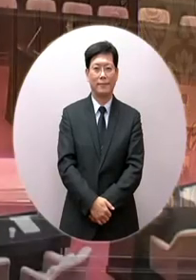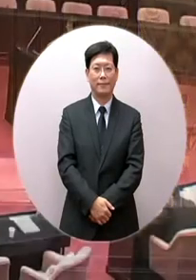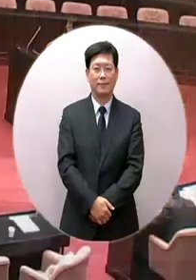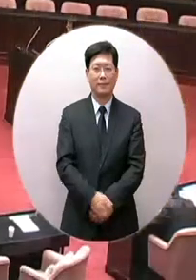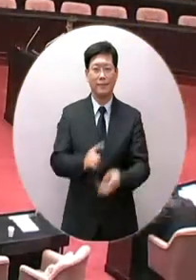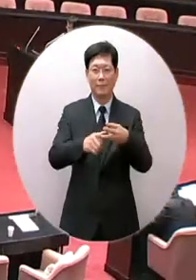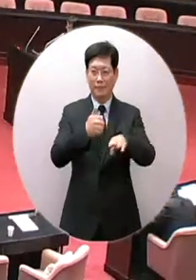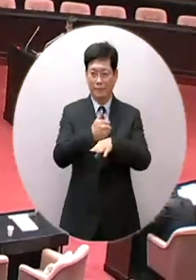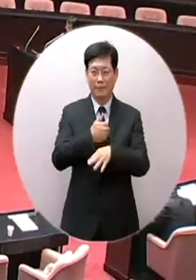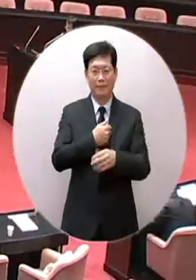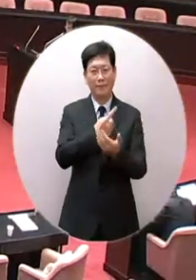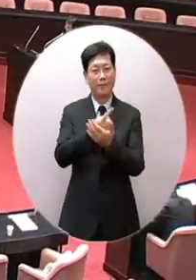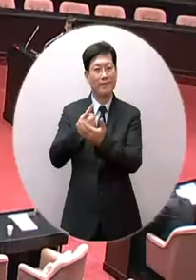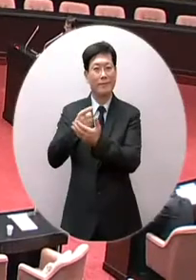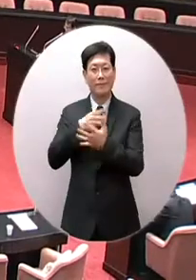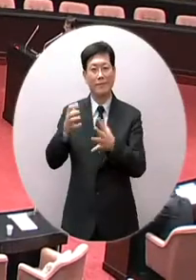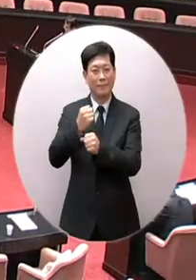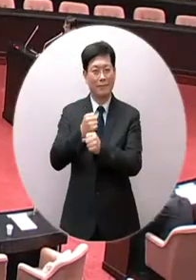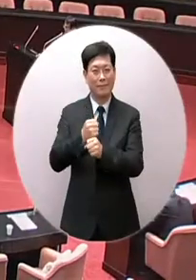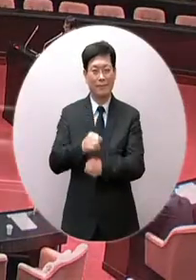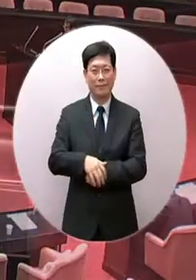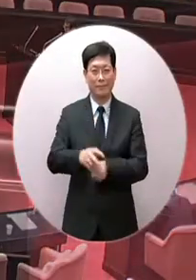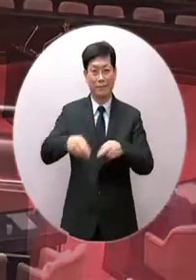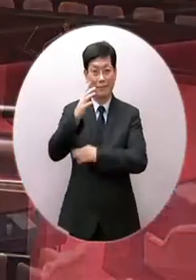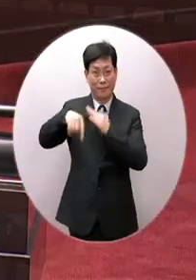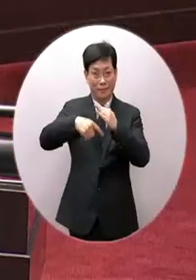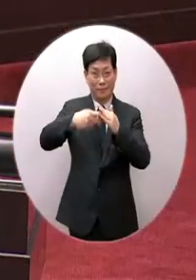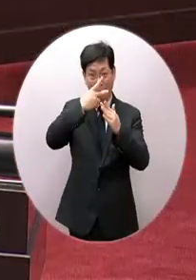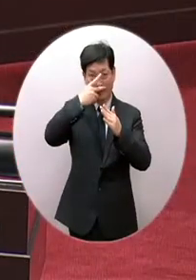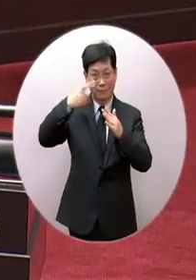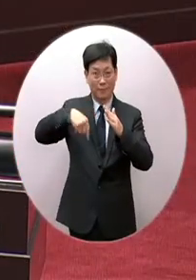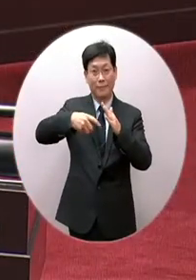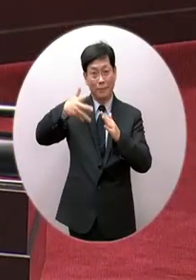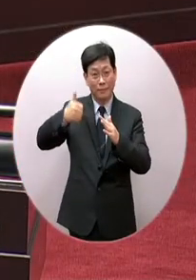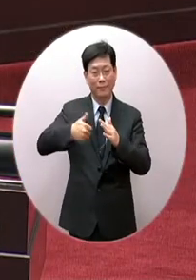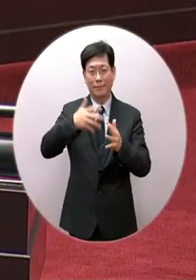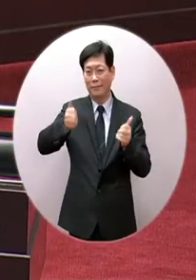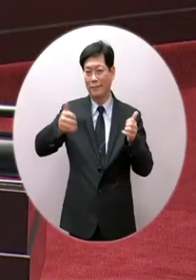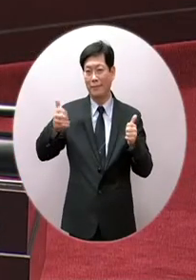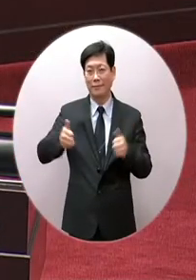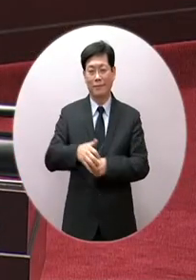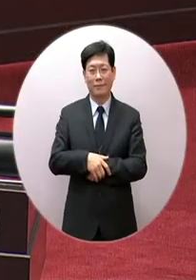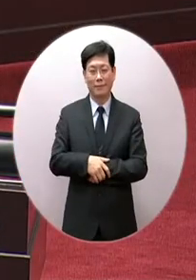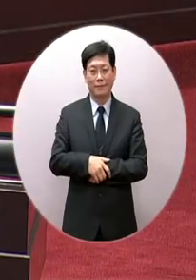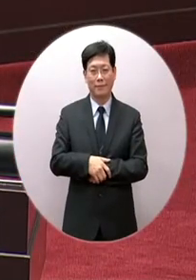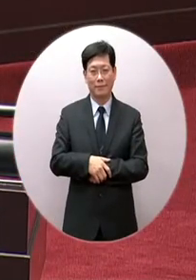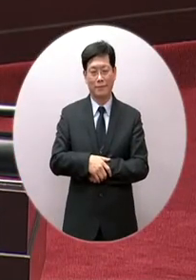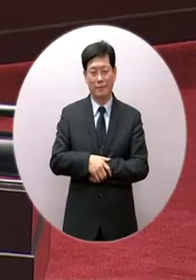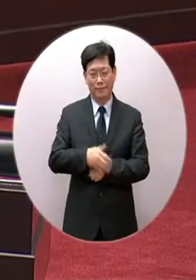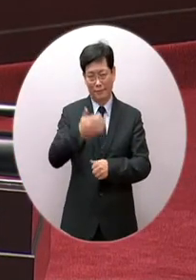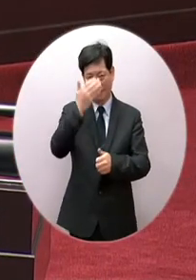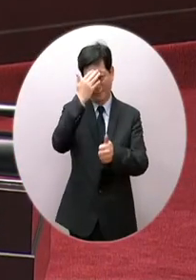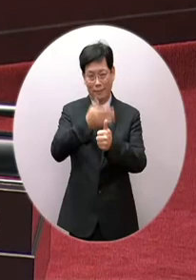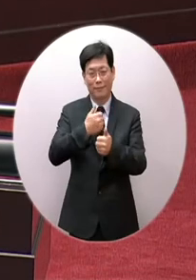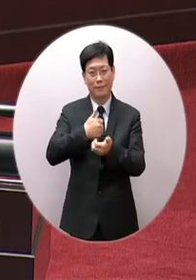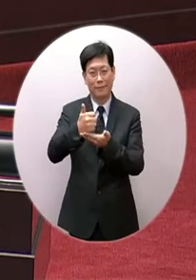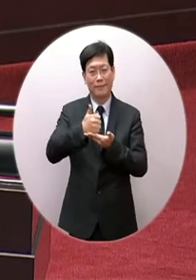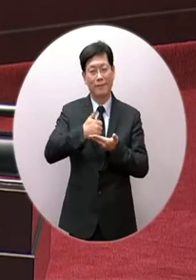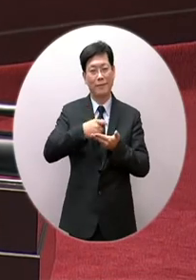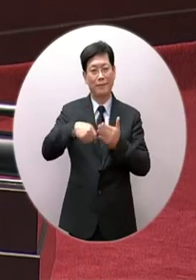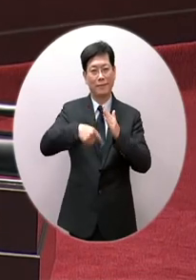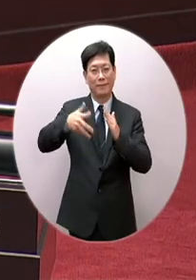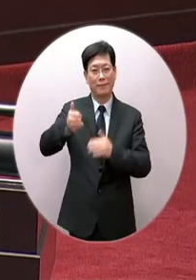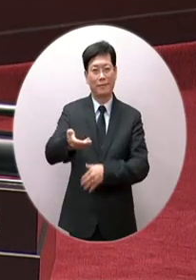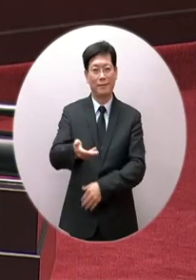主席、各位同仁、行政院赖院长以及各位长官，请赖院长。 请赖院长。